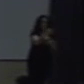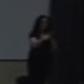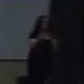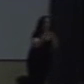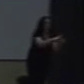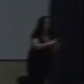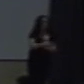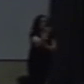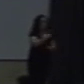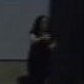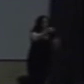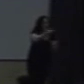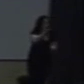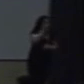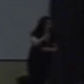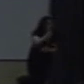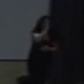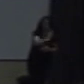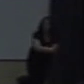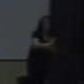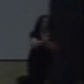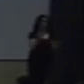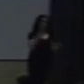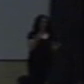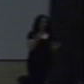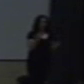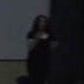comunicació, també els privats, tenen una funció